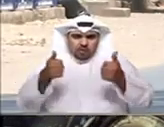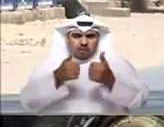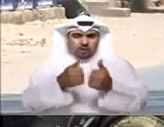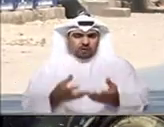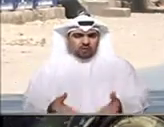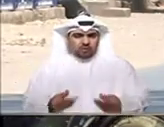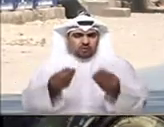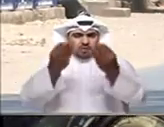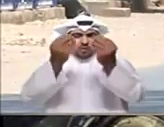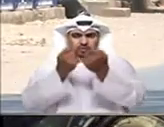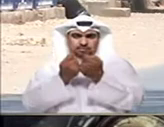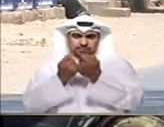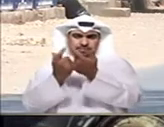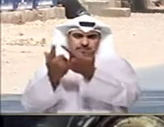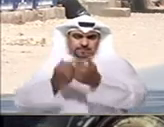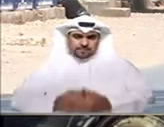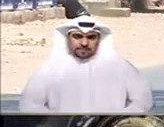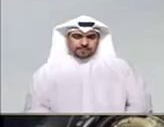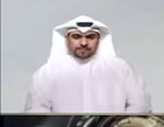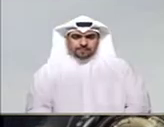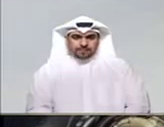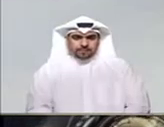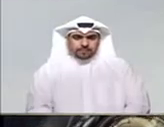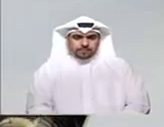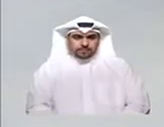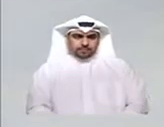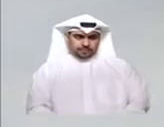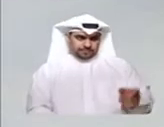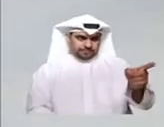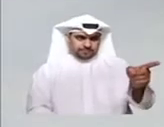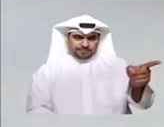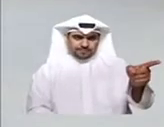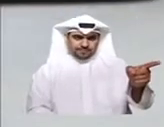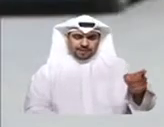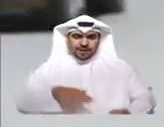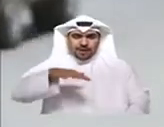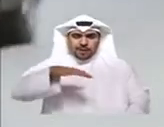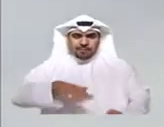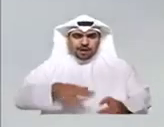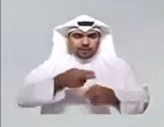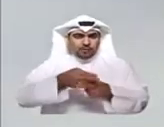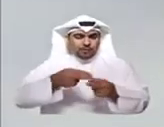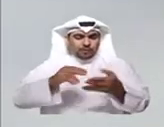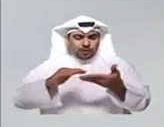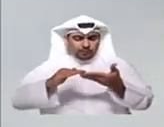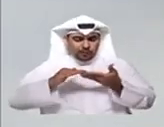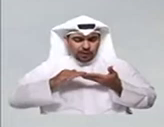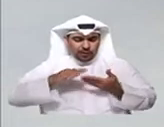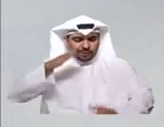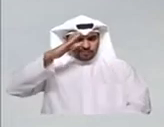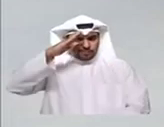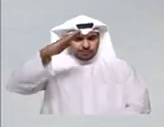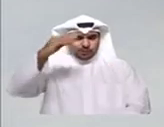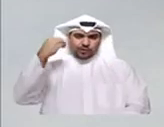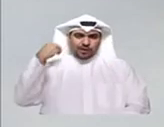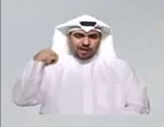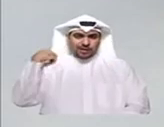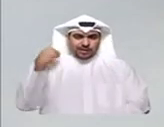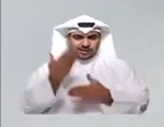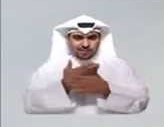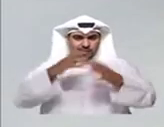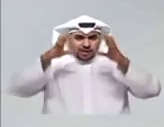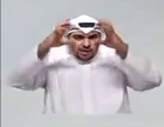فقدهم المأوى والممتلكات. دعم كويتي سخي لمتضرري السيول والفيضانات في السودان في